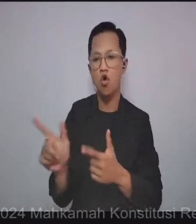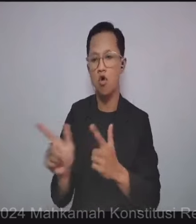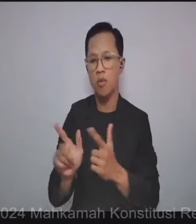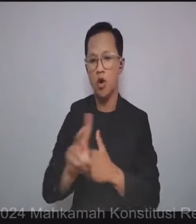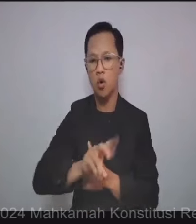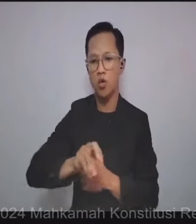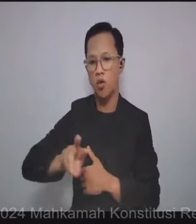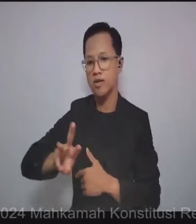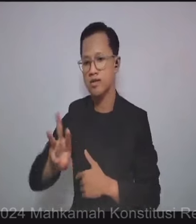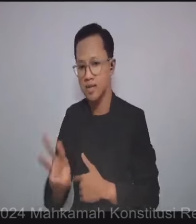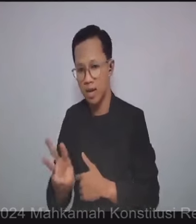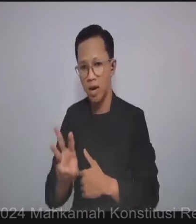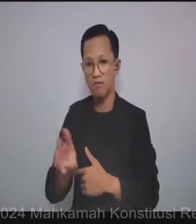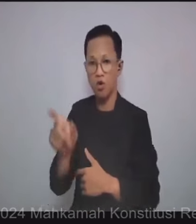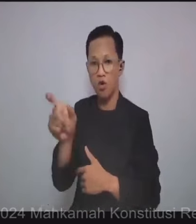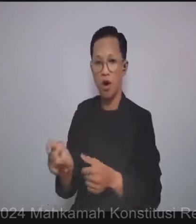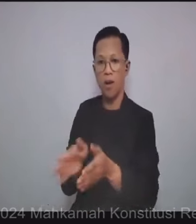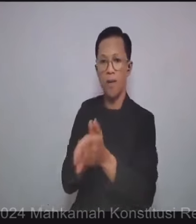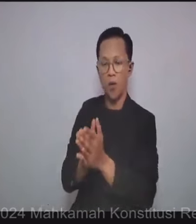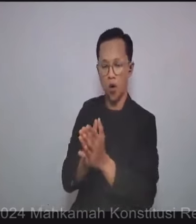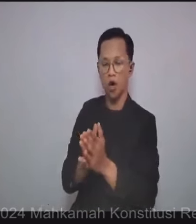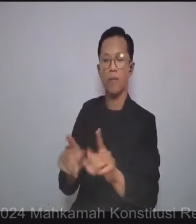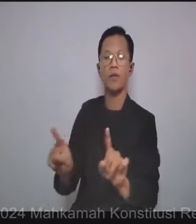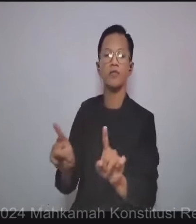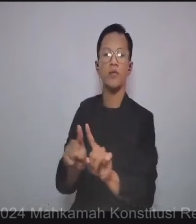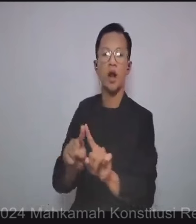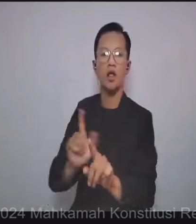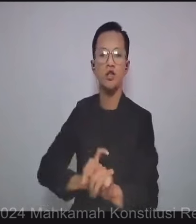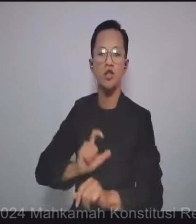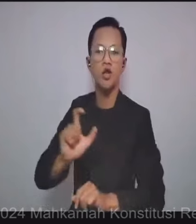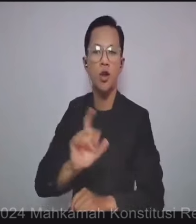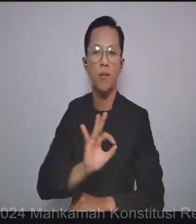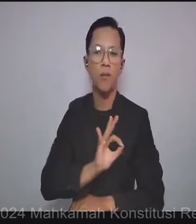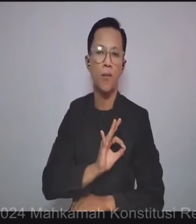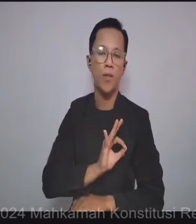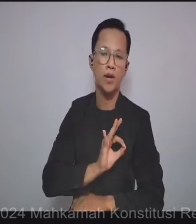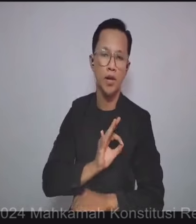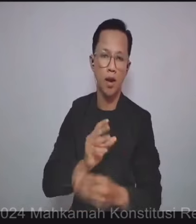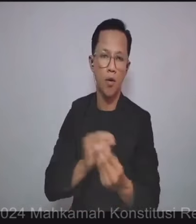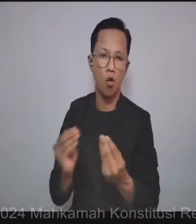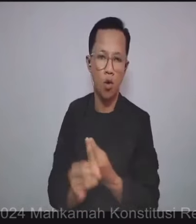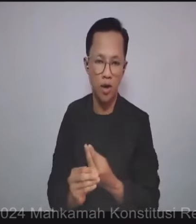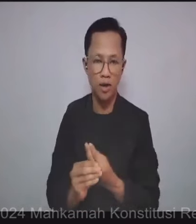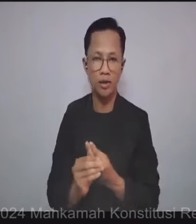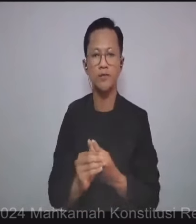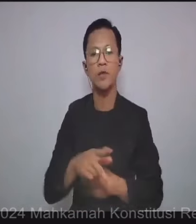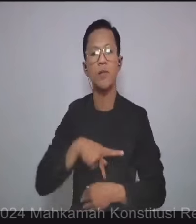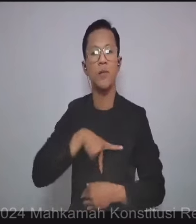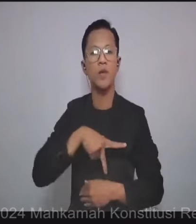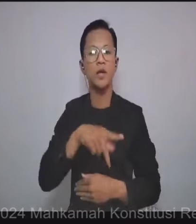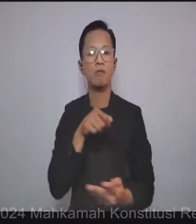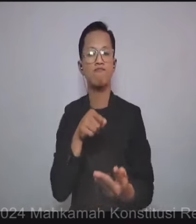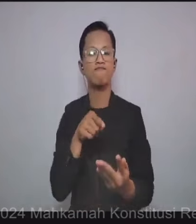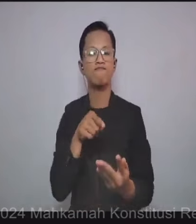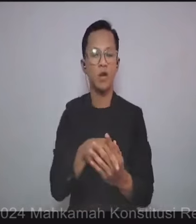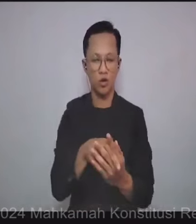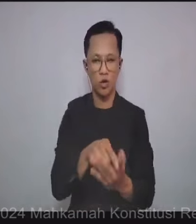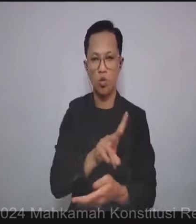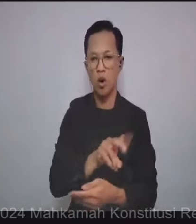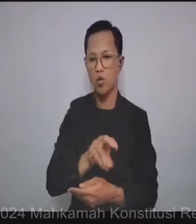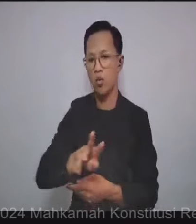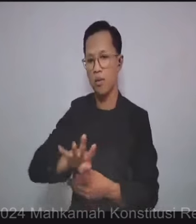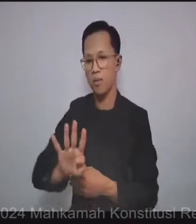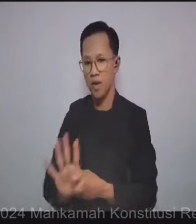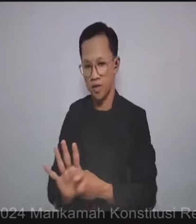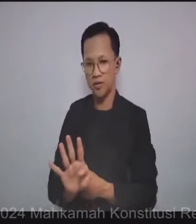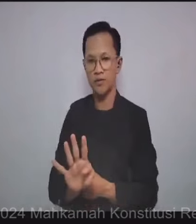pemohon adalah pasangan calon presiden dan wakil presiden peserta pemilu presiden dan wakil presiden tahun 2024